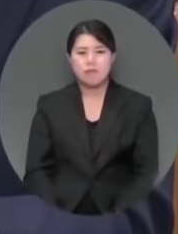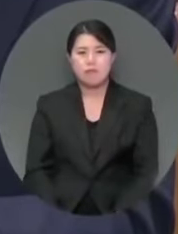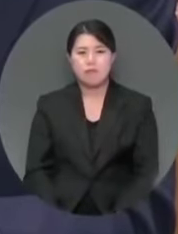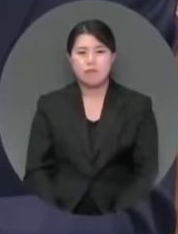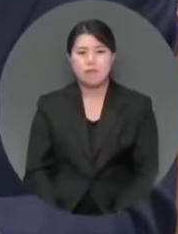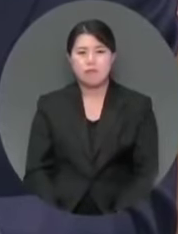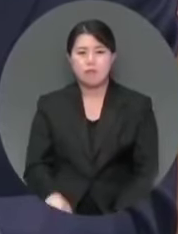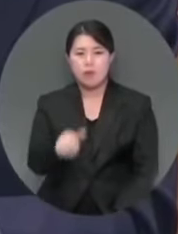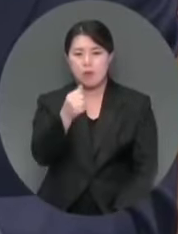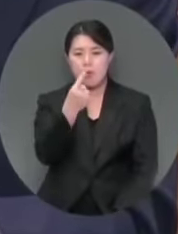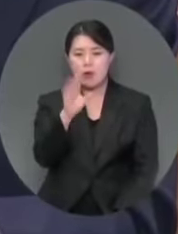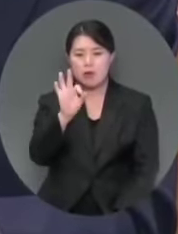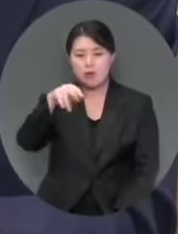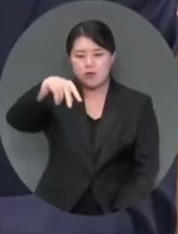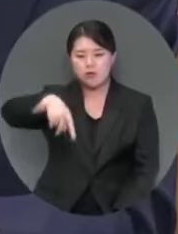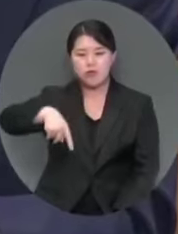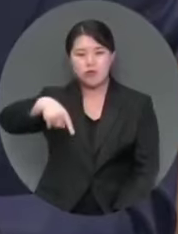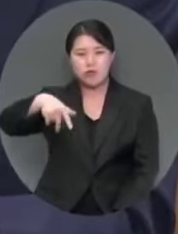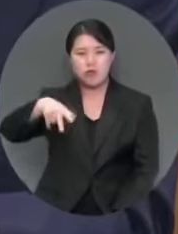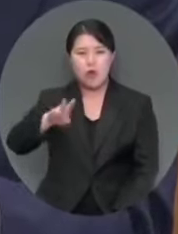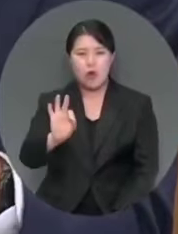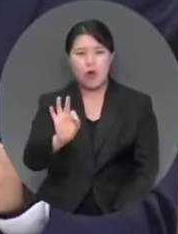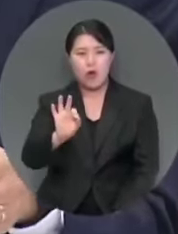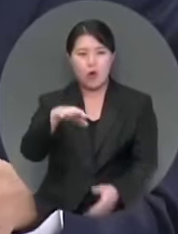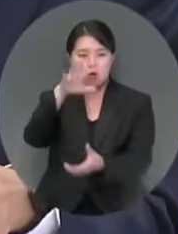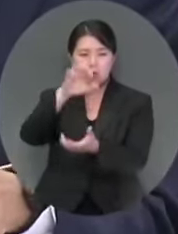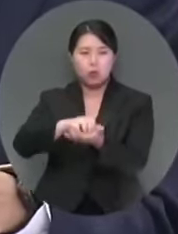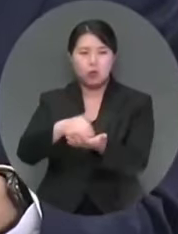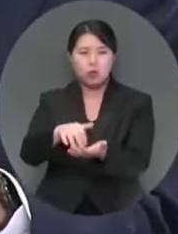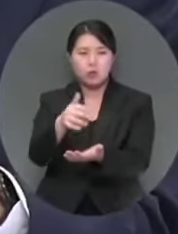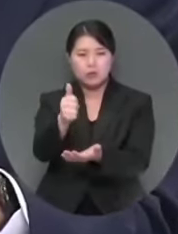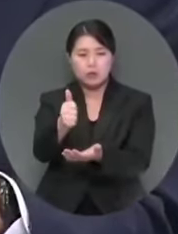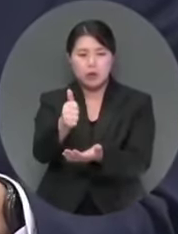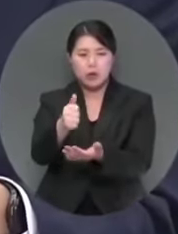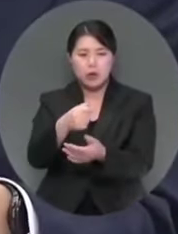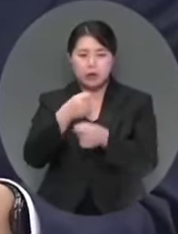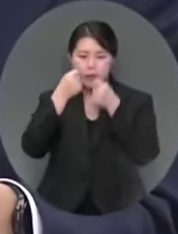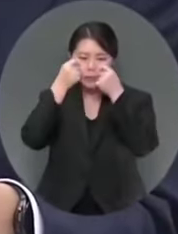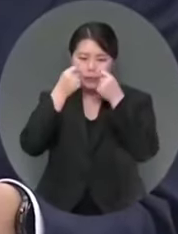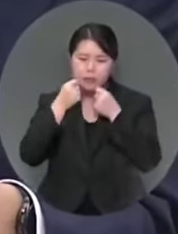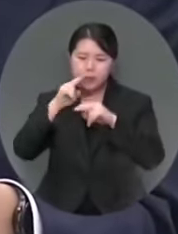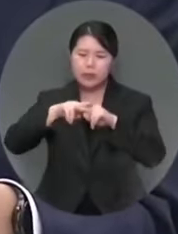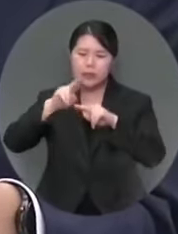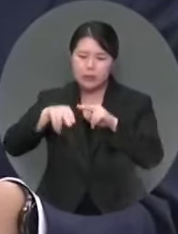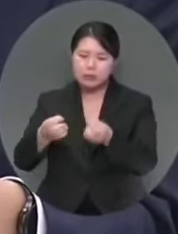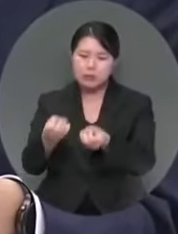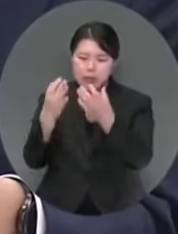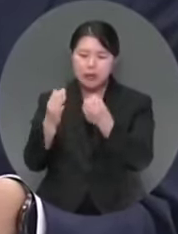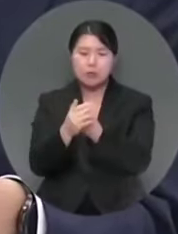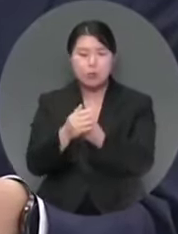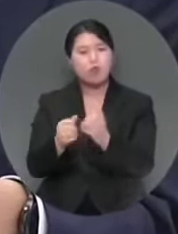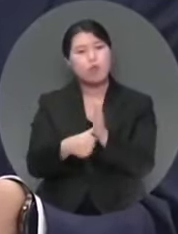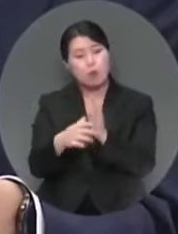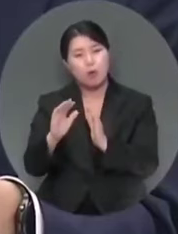그 황수경 통계청장이 눈물에 이임식해가지고 굉장히 유명한 사례가 있었죠. 다음에 한번